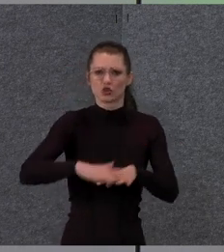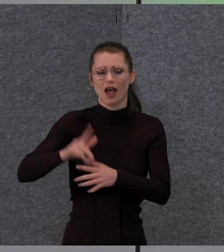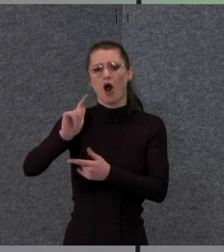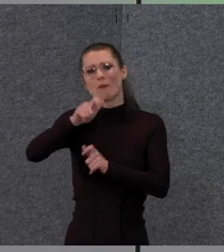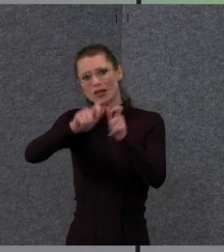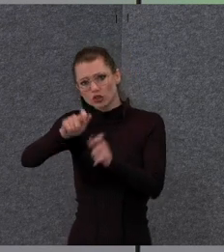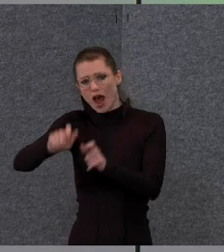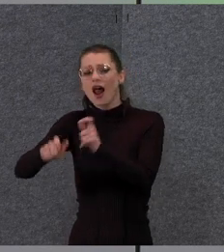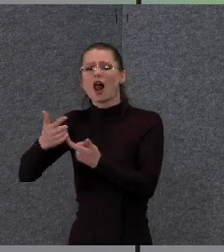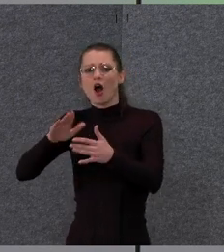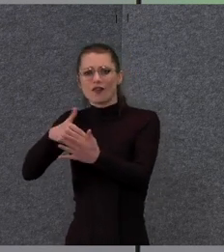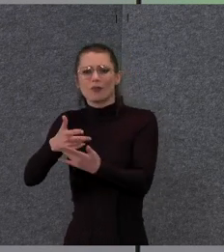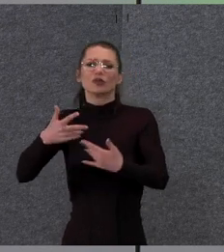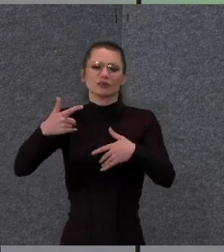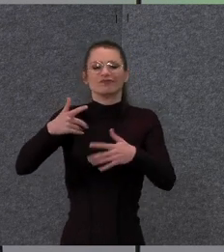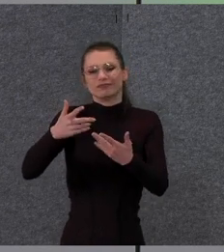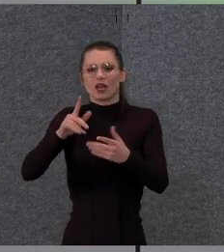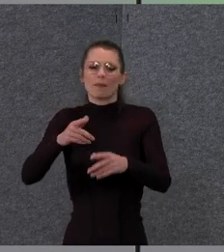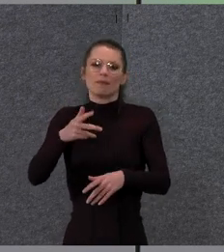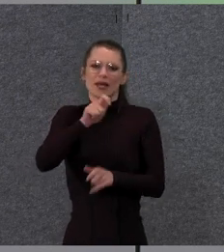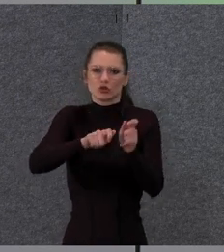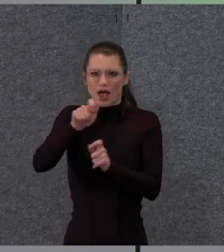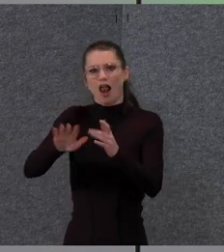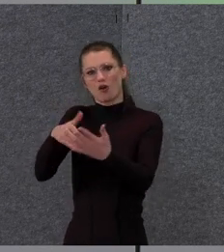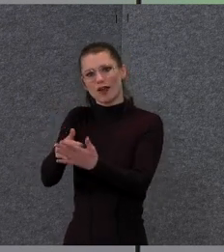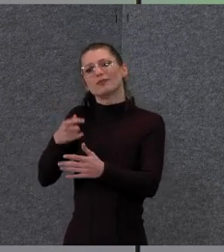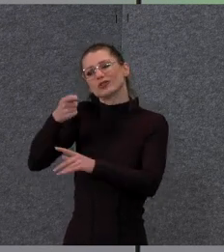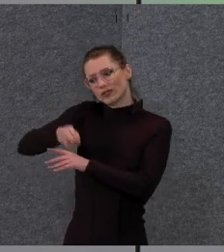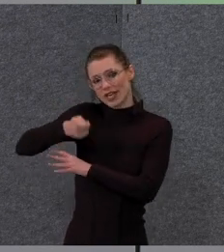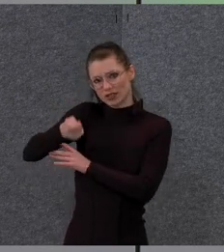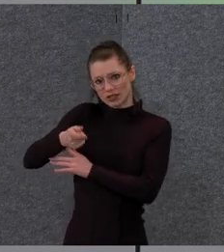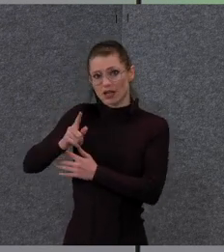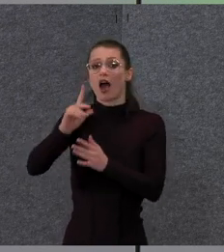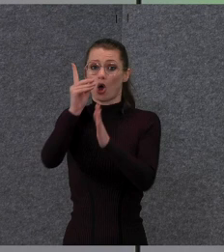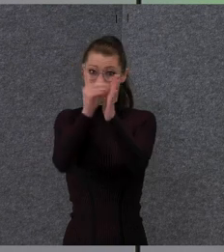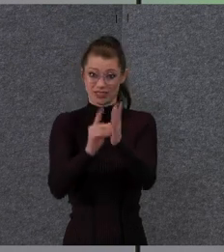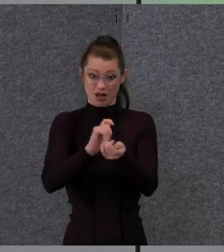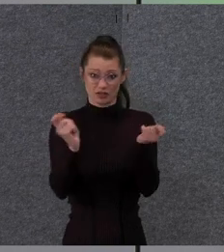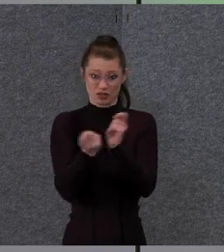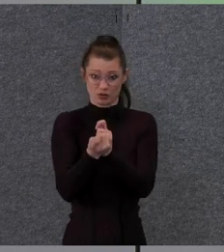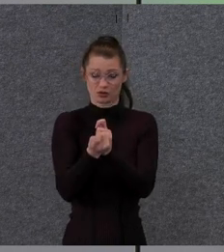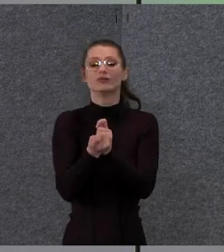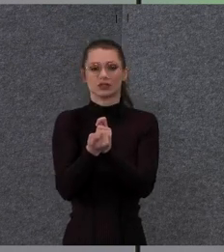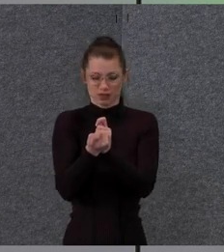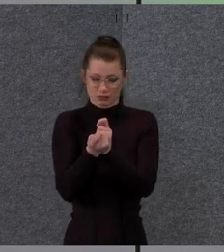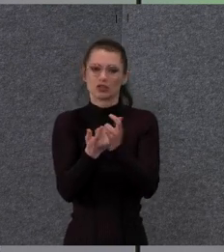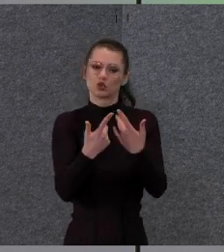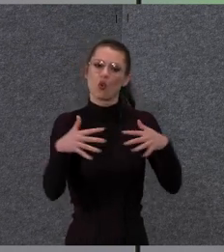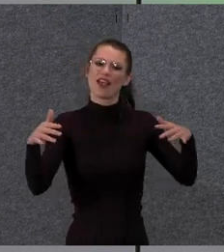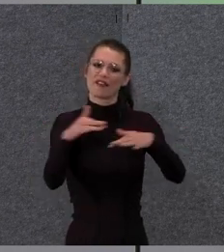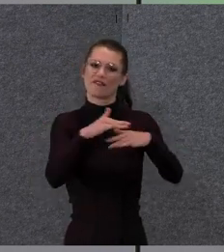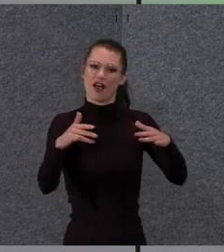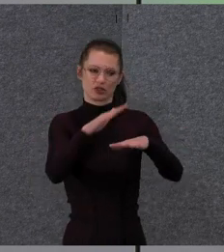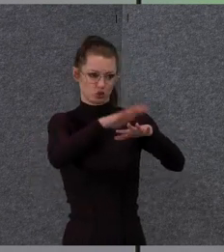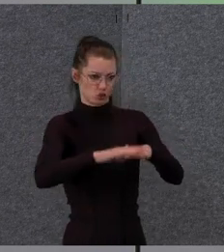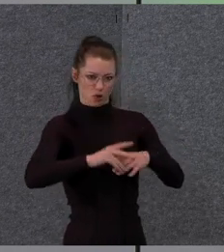allen Dingen soziale Aufgaben zu finanzieren. Zur Digitalisierung gehört auch der Ausbau der Infrastruktur. Und